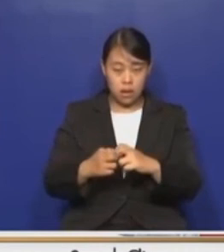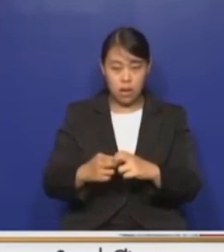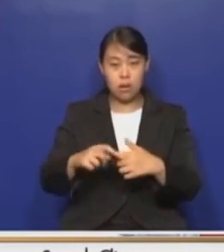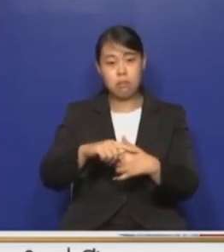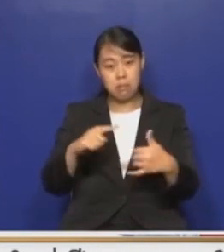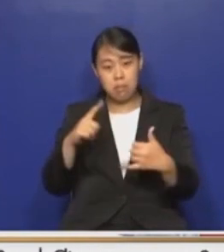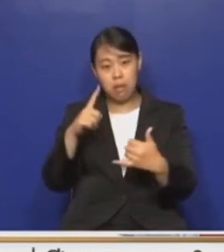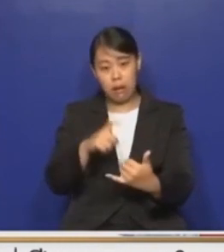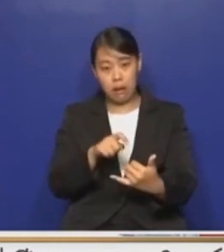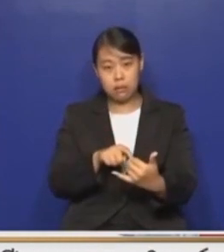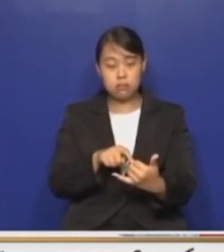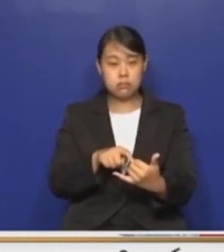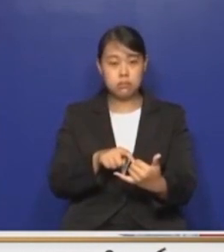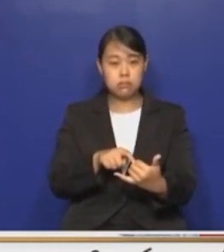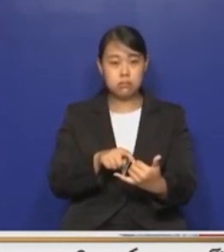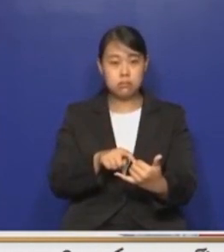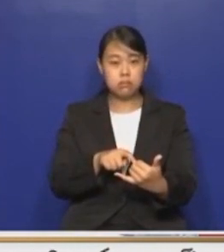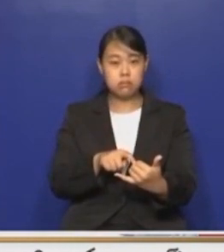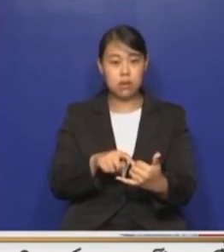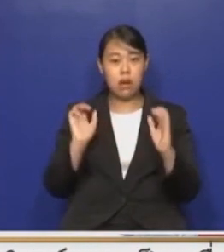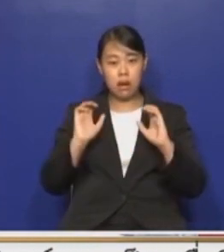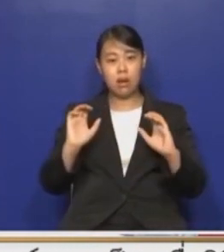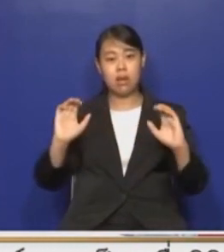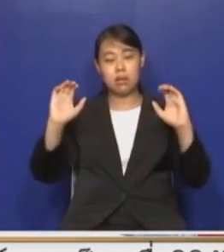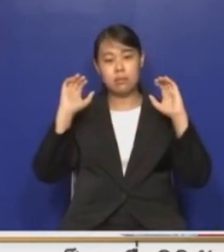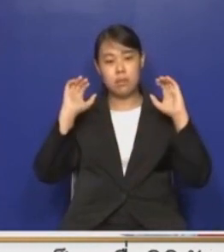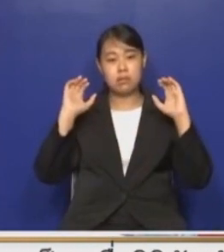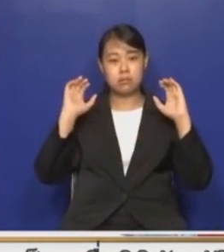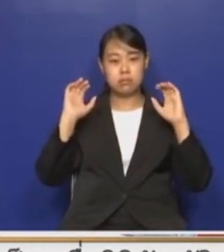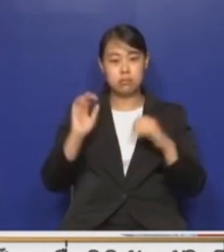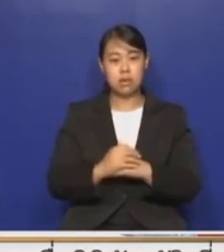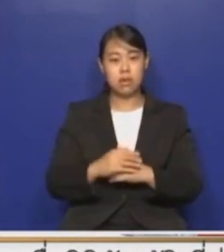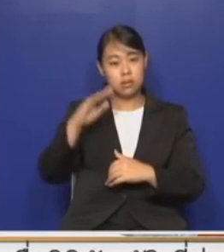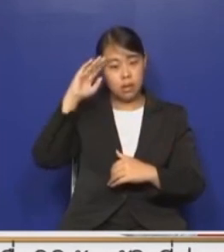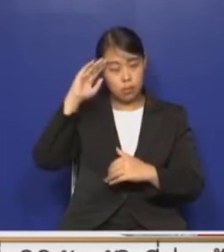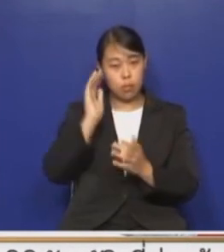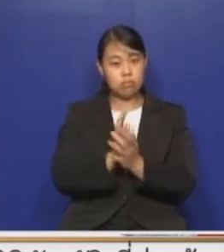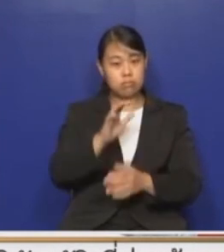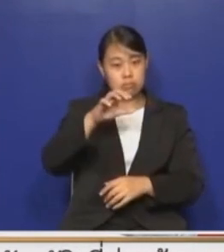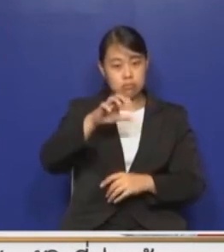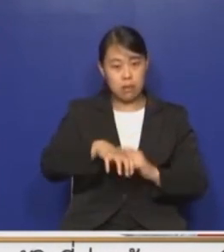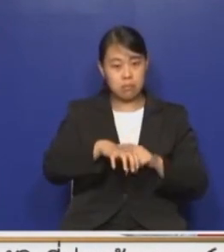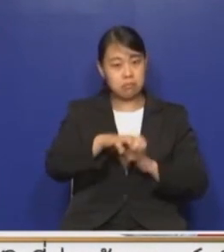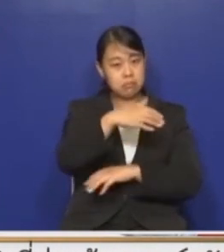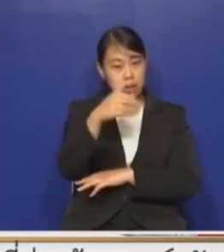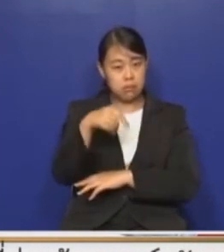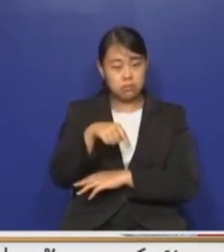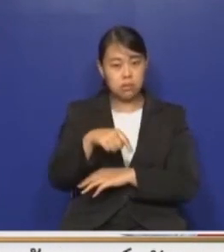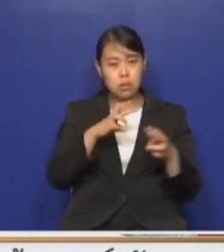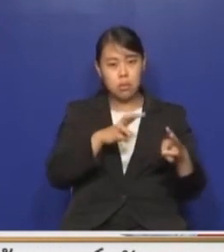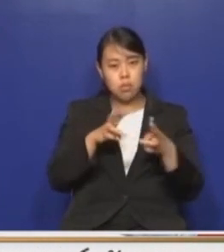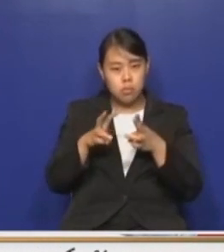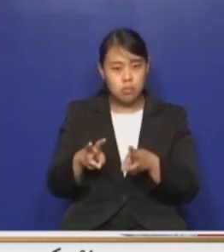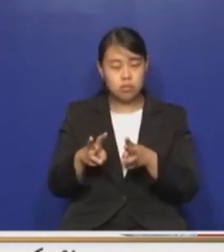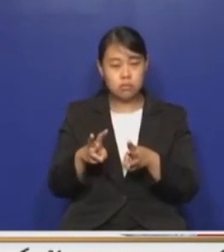ทางไรัเองสำนัหวดยงชาิเป็นหกว่าจะมีวิธี